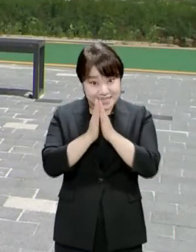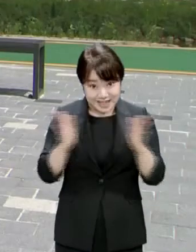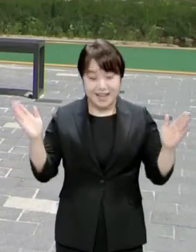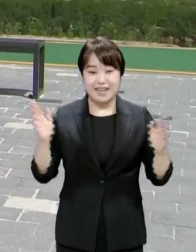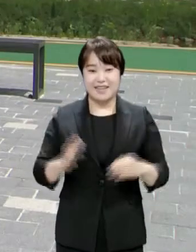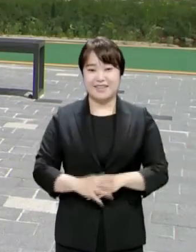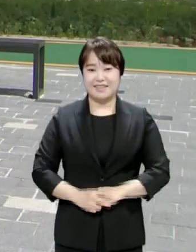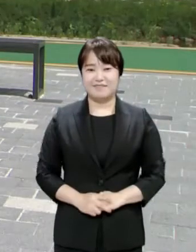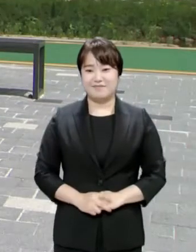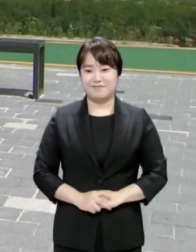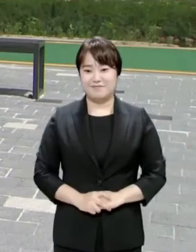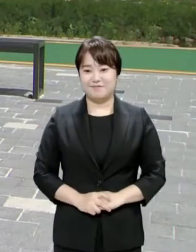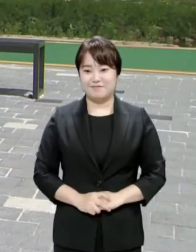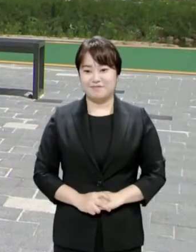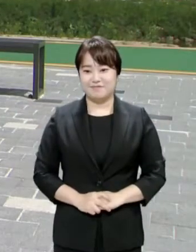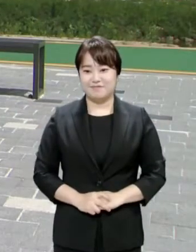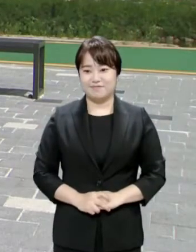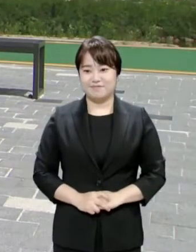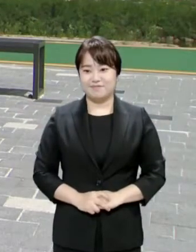시작!